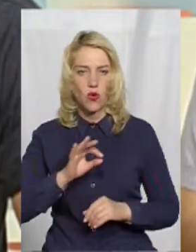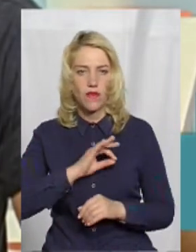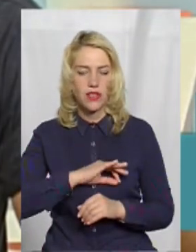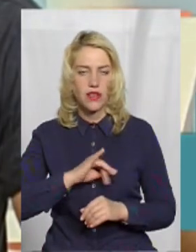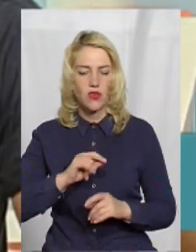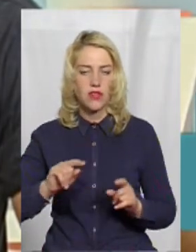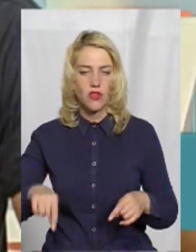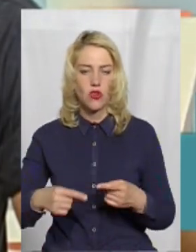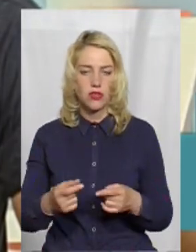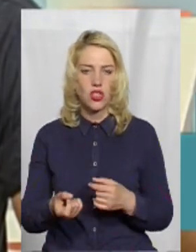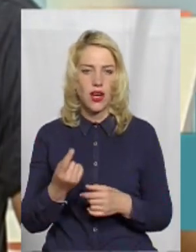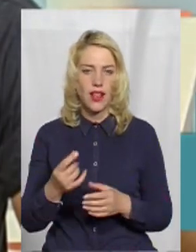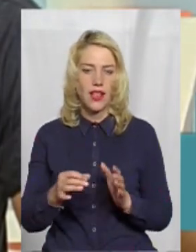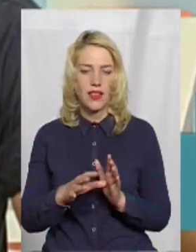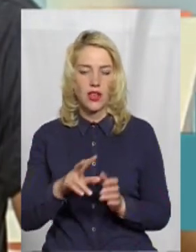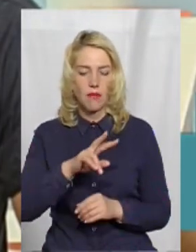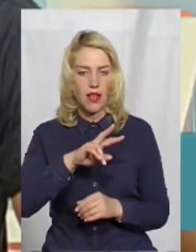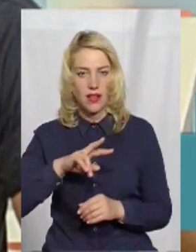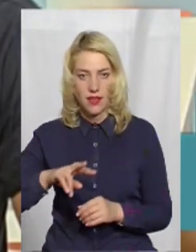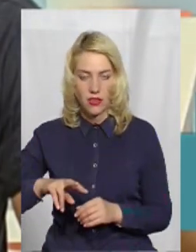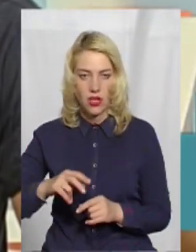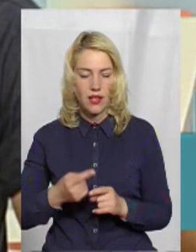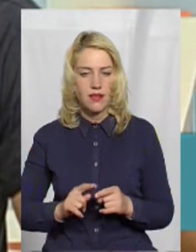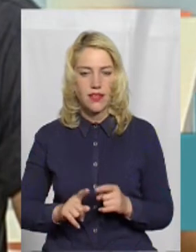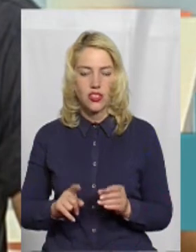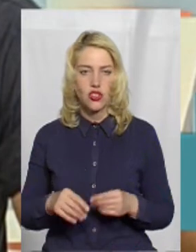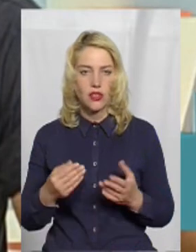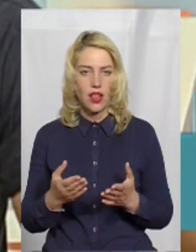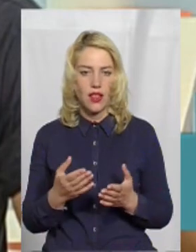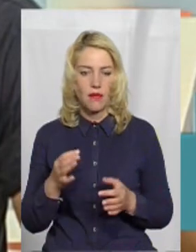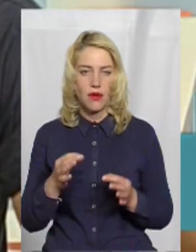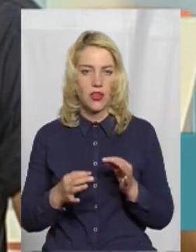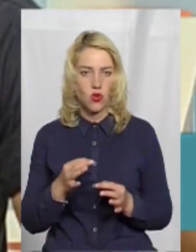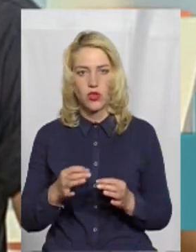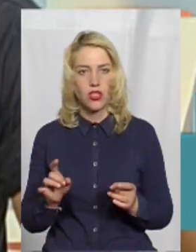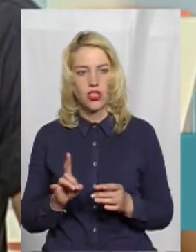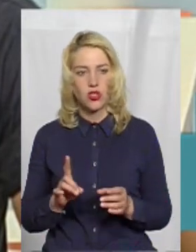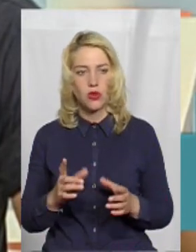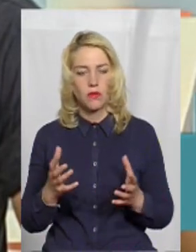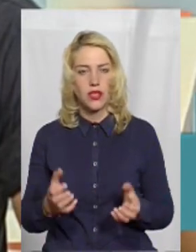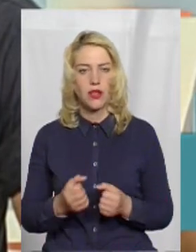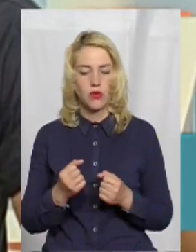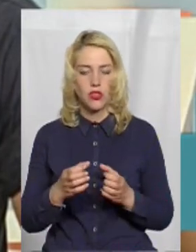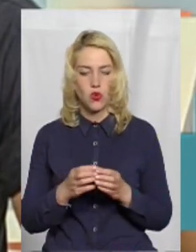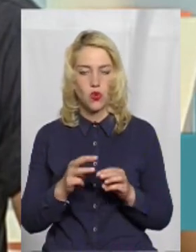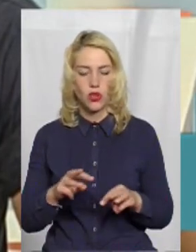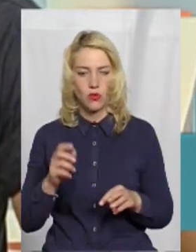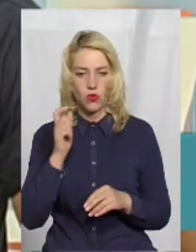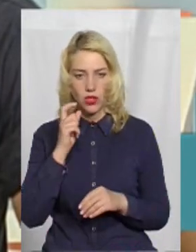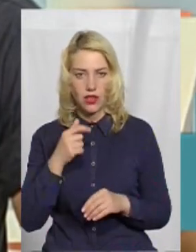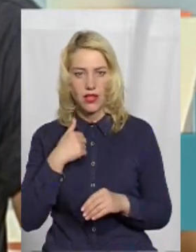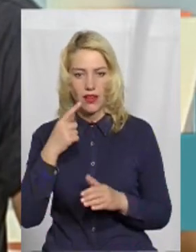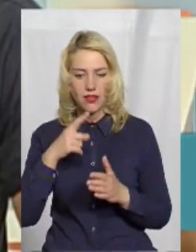енергоефективність і відновлювані джерела енергії паралельно. І тому те, що дала природа і що вже дає і підтримується урядом України, я надію, що